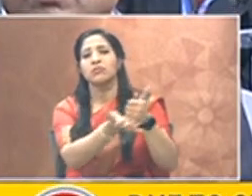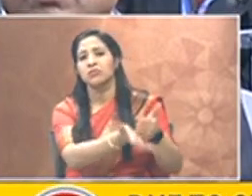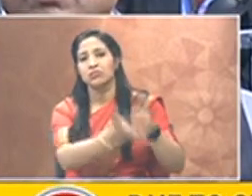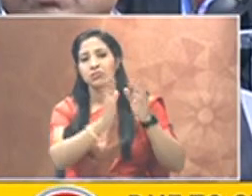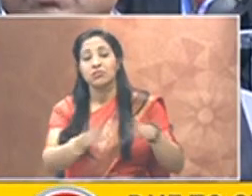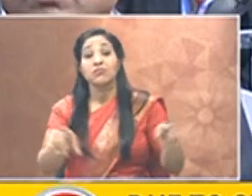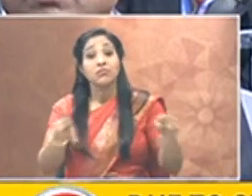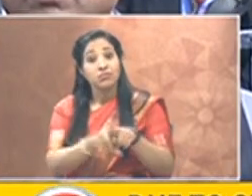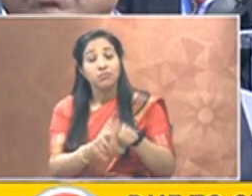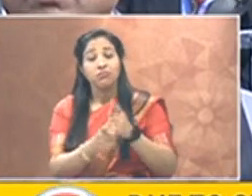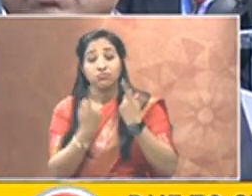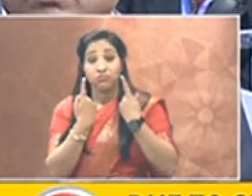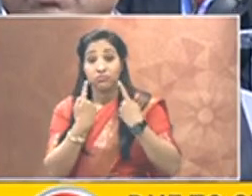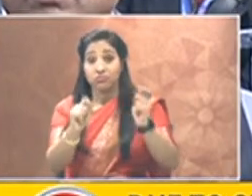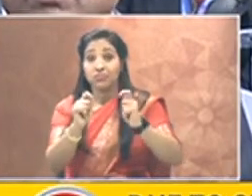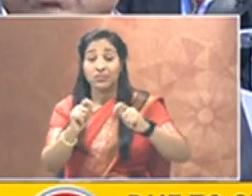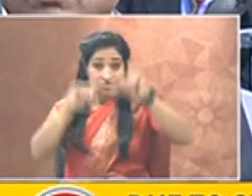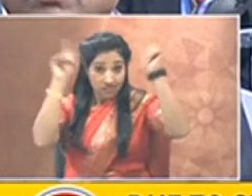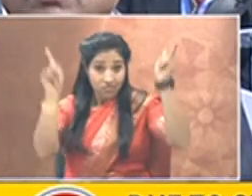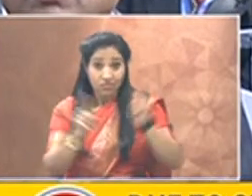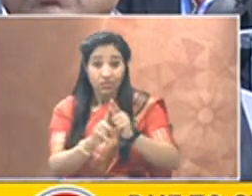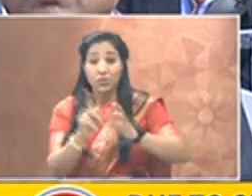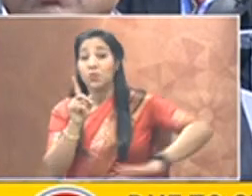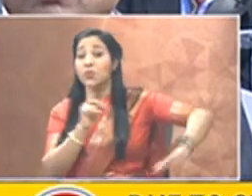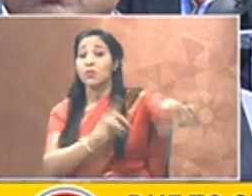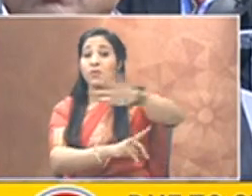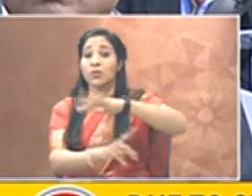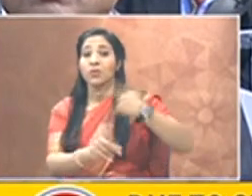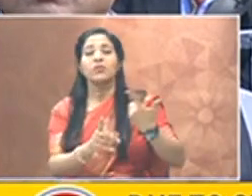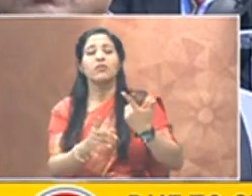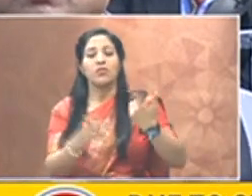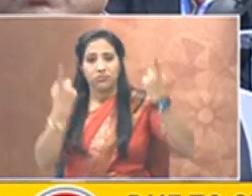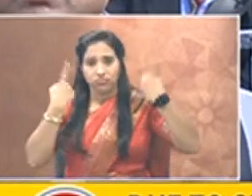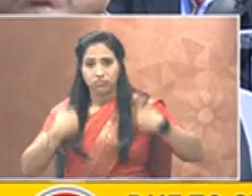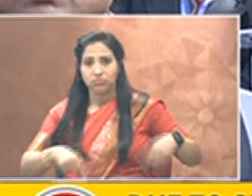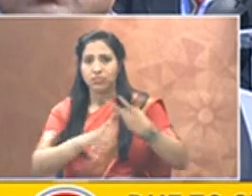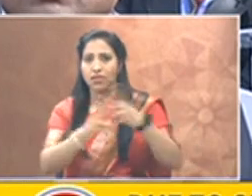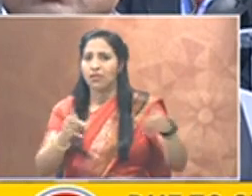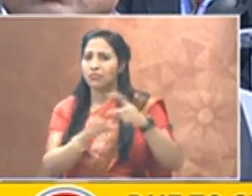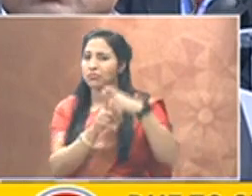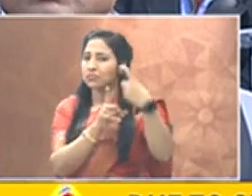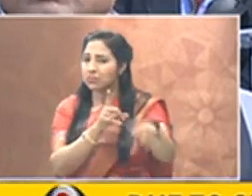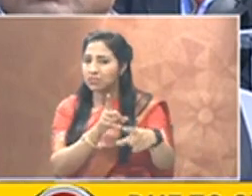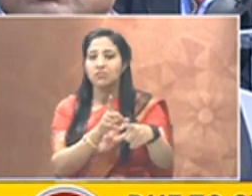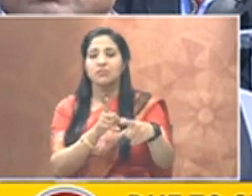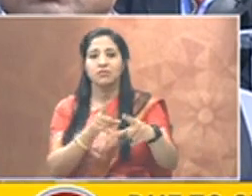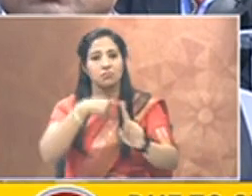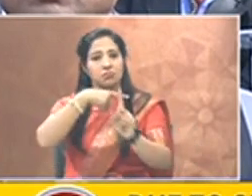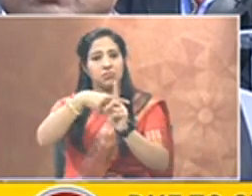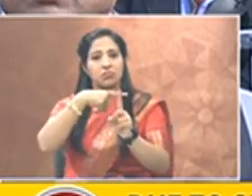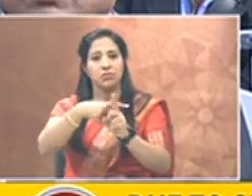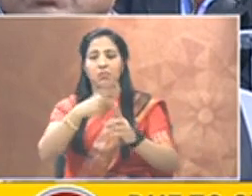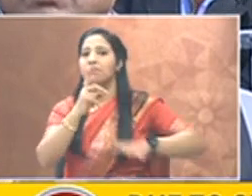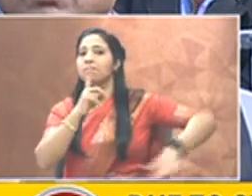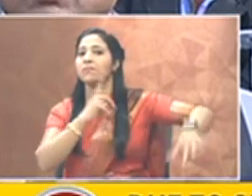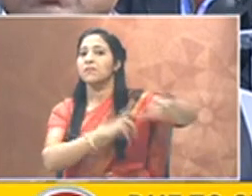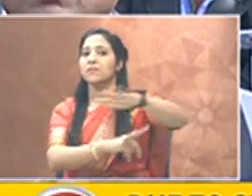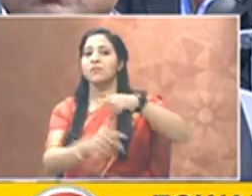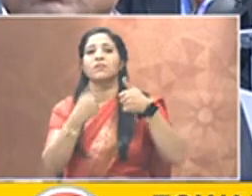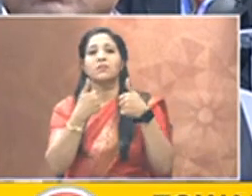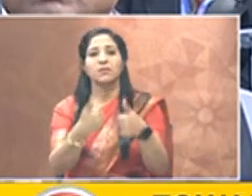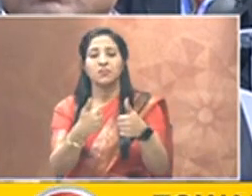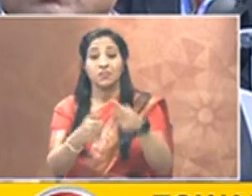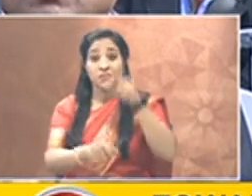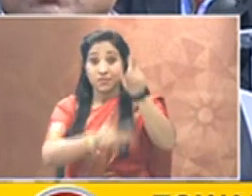ऐसे प्रयासों से देश में ऑर्गन डोनेशन के प्रति सकारात्मक माहौल बन रहा है